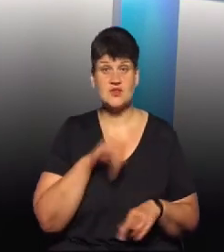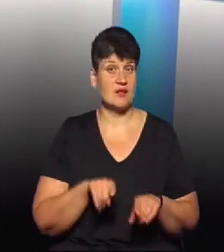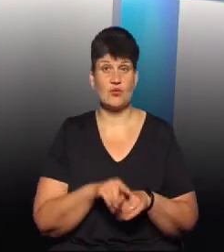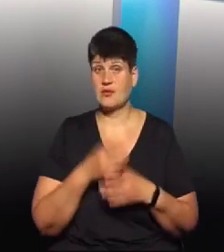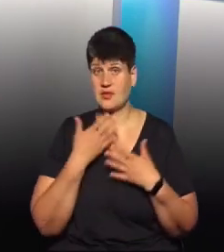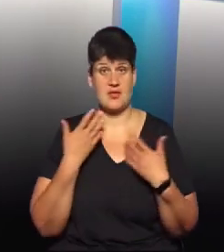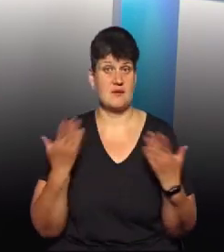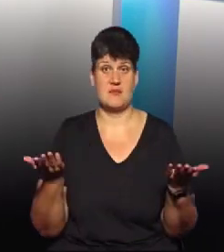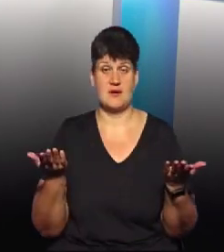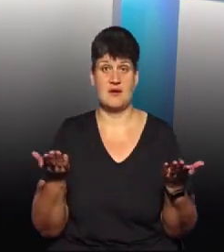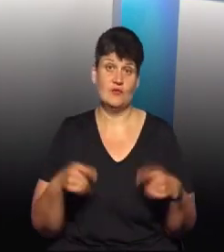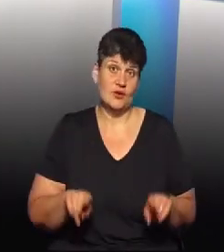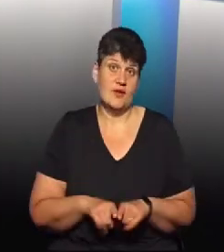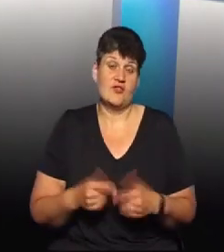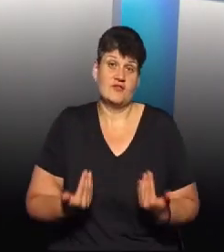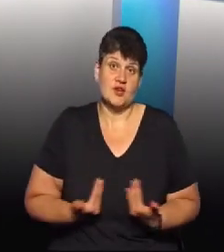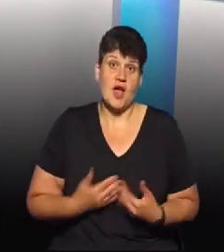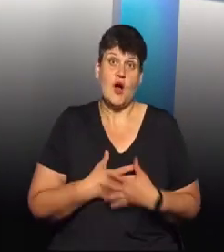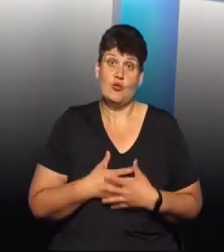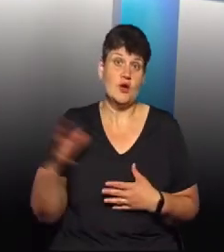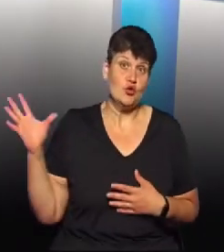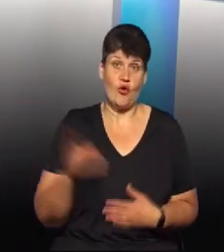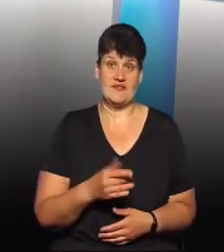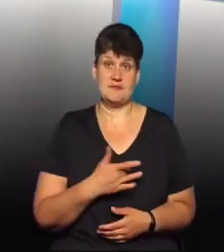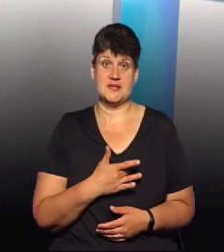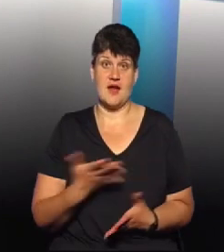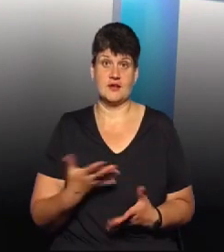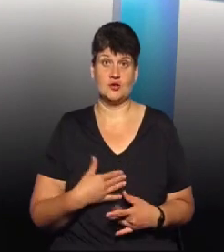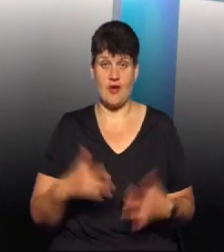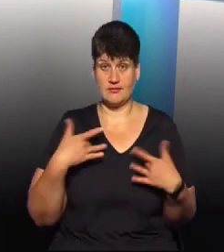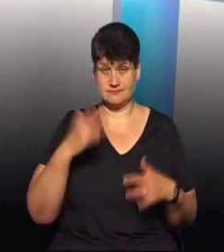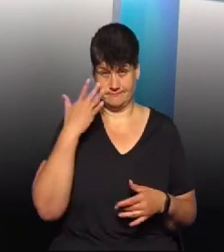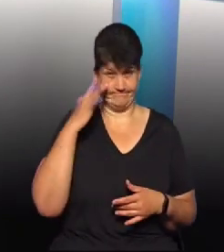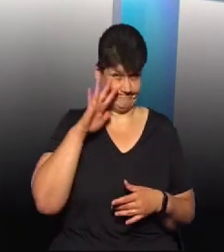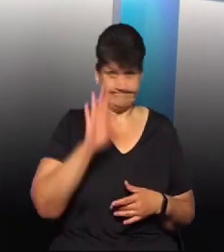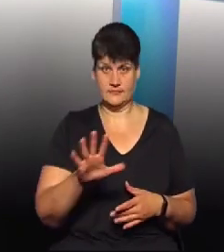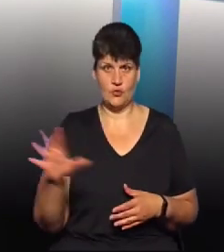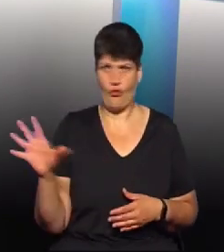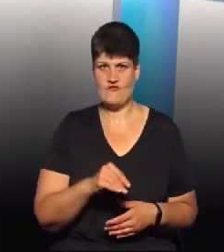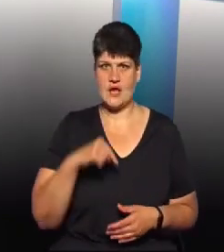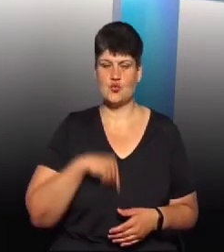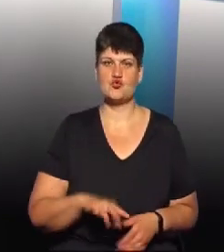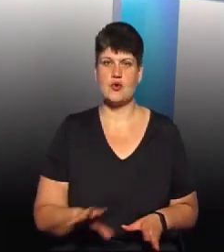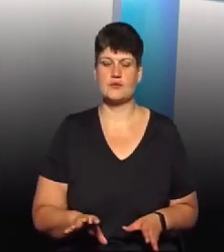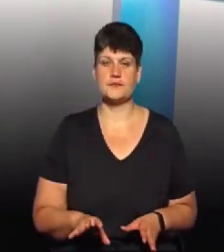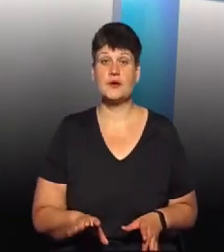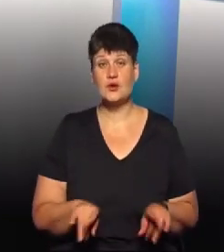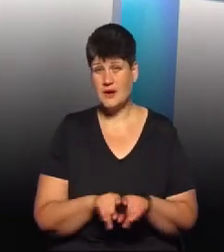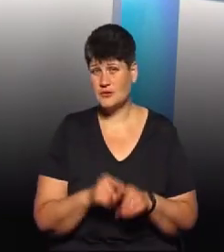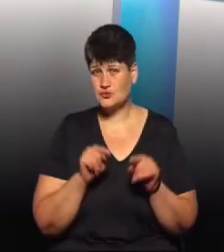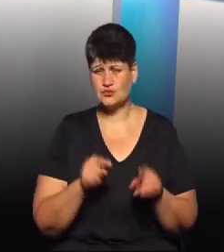так, як в житті. Вони, якщо люблять, то всім серцем. Якщо ненавидять, то так само всією душою. Так і тут. Вони, якщо грають, то